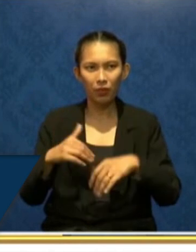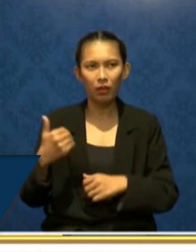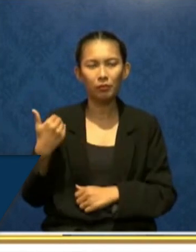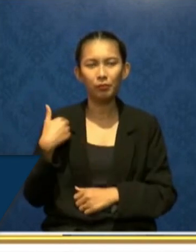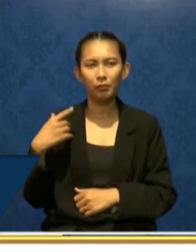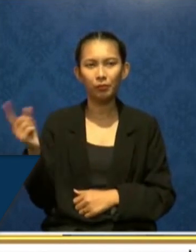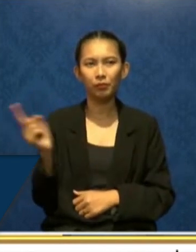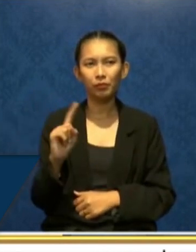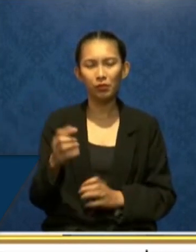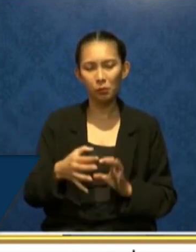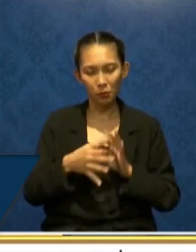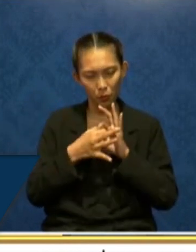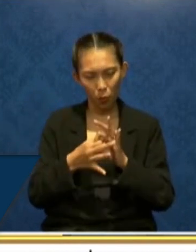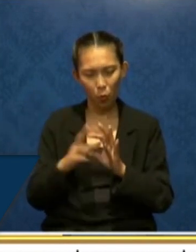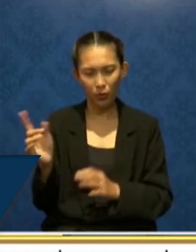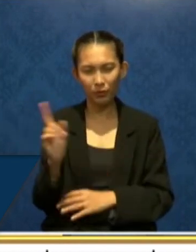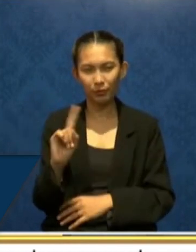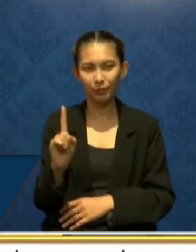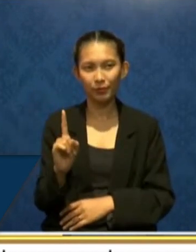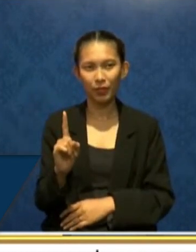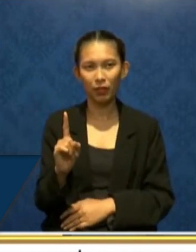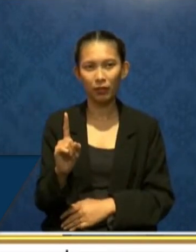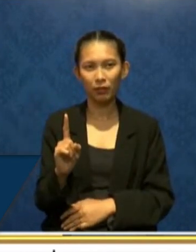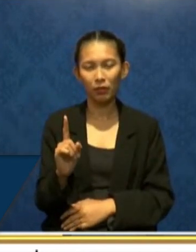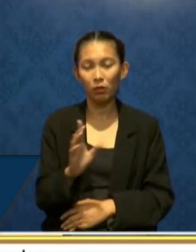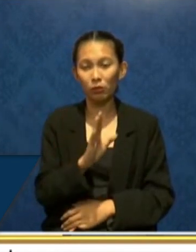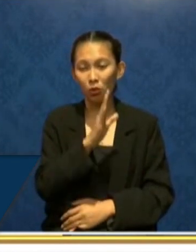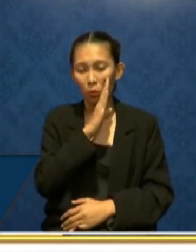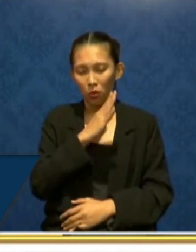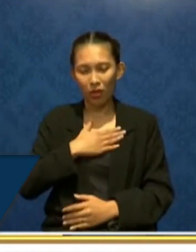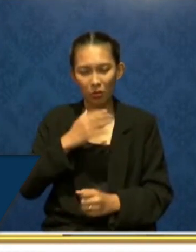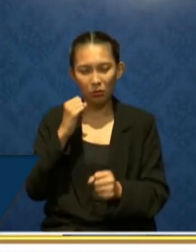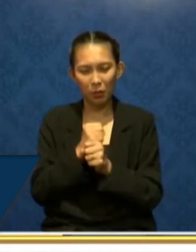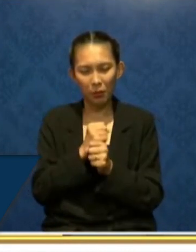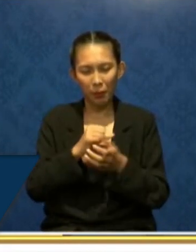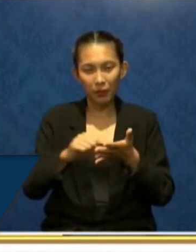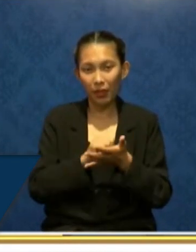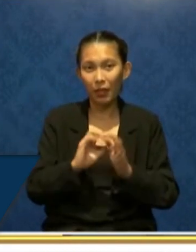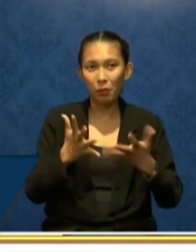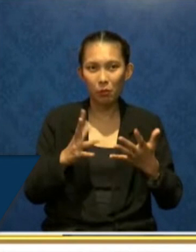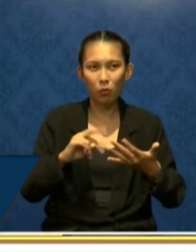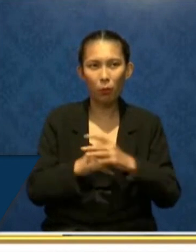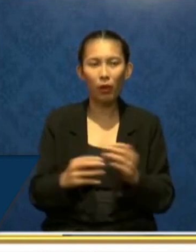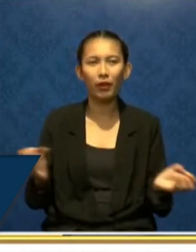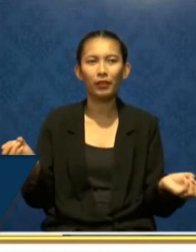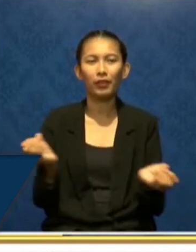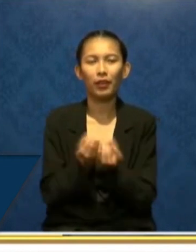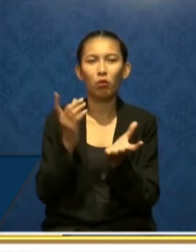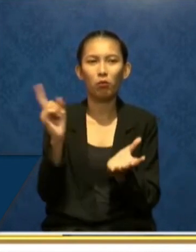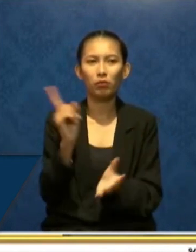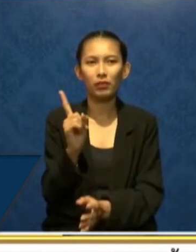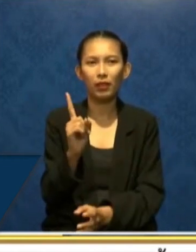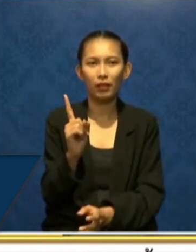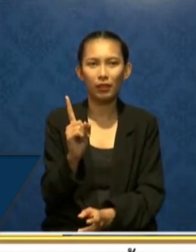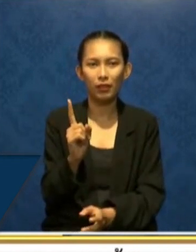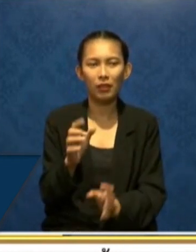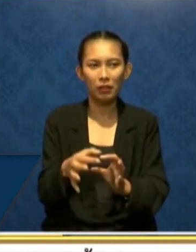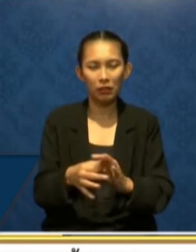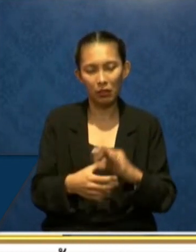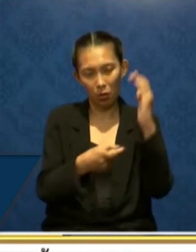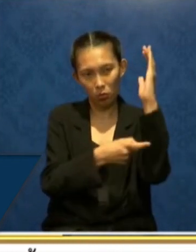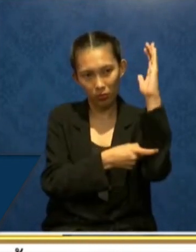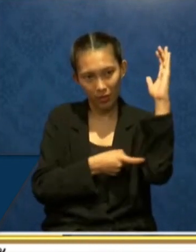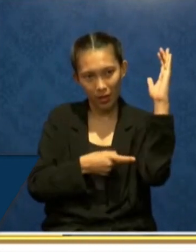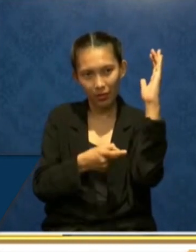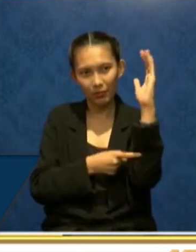่ะที่ฉมีความกังวนเป็อย่างยิ่งว่าถ้าเราไม่รียแก้ปัญฐาเหานี้ จะมีผลกระทบต่อเรื่องของวัฐูดบ ยัประ